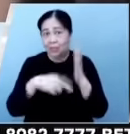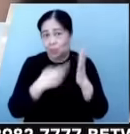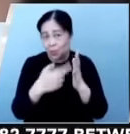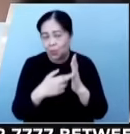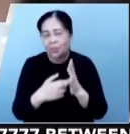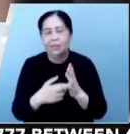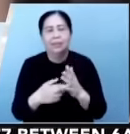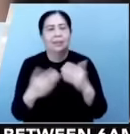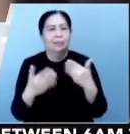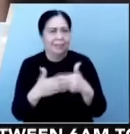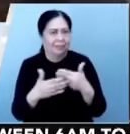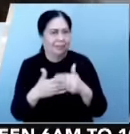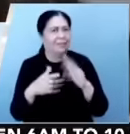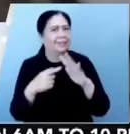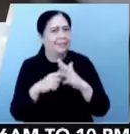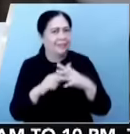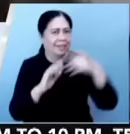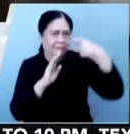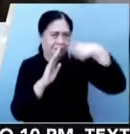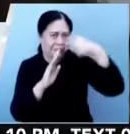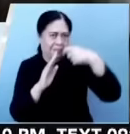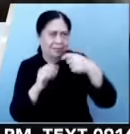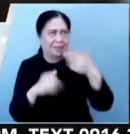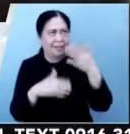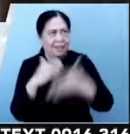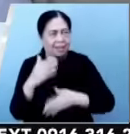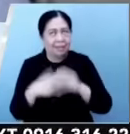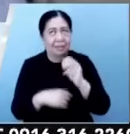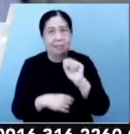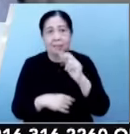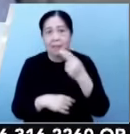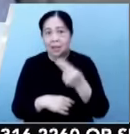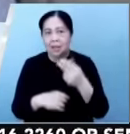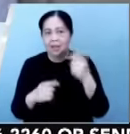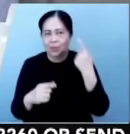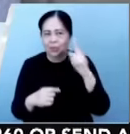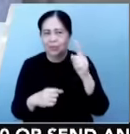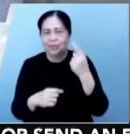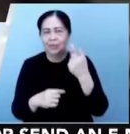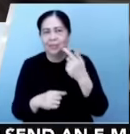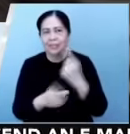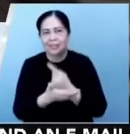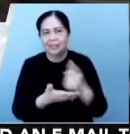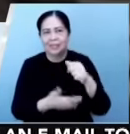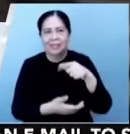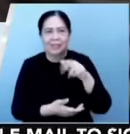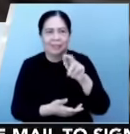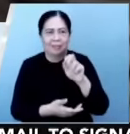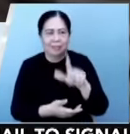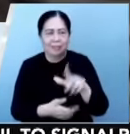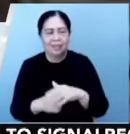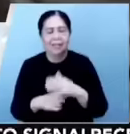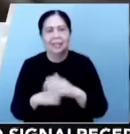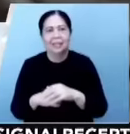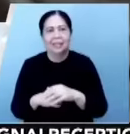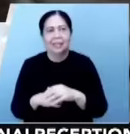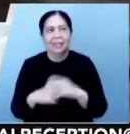na rin po taping by end of March or first week of April. Iba na naman po Tito Lars. Ako na naman yung mayaman sa